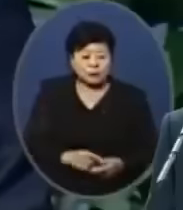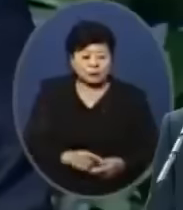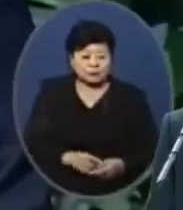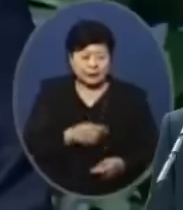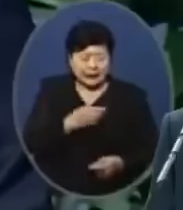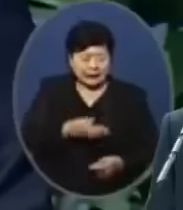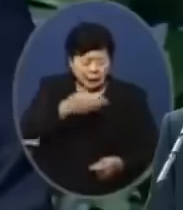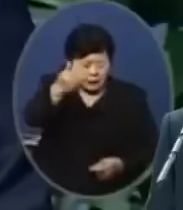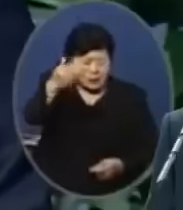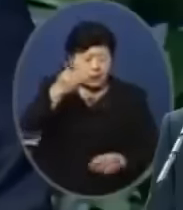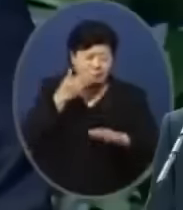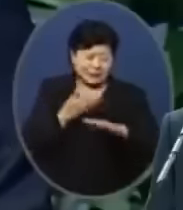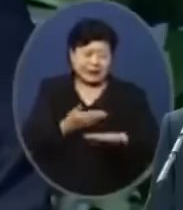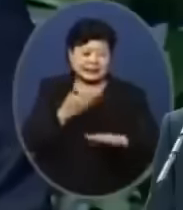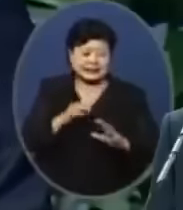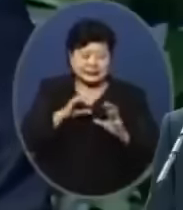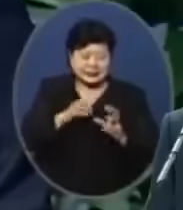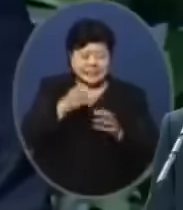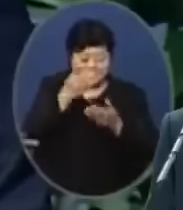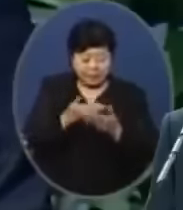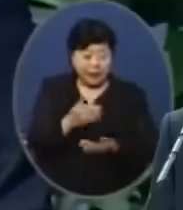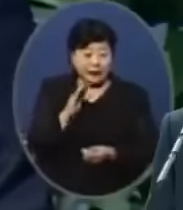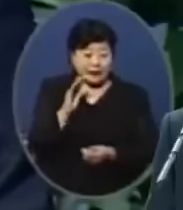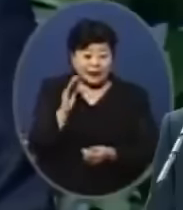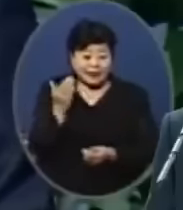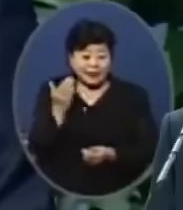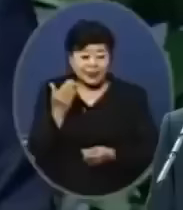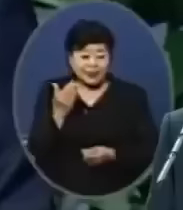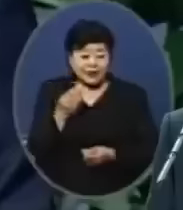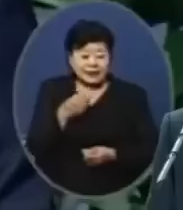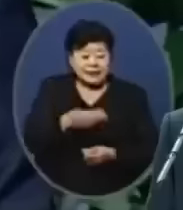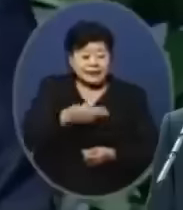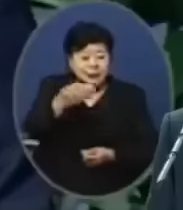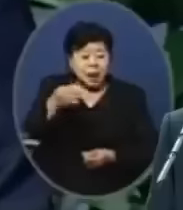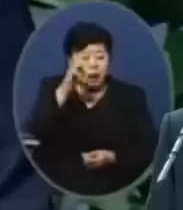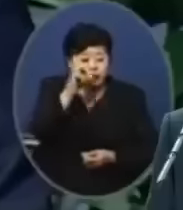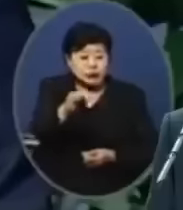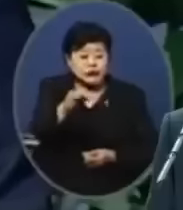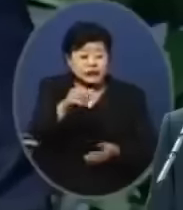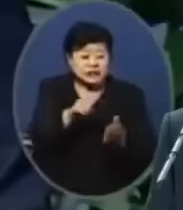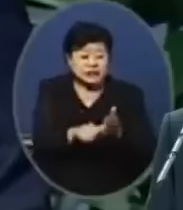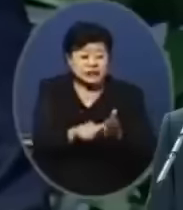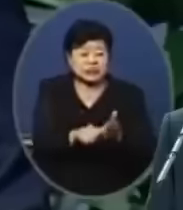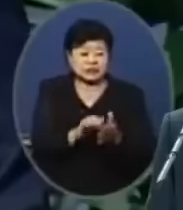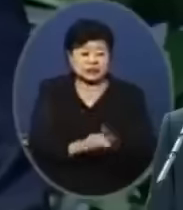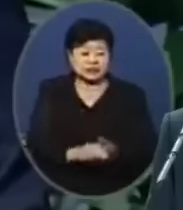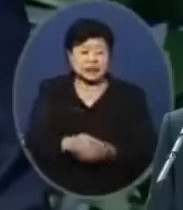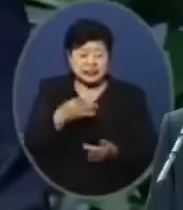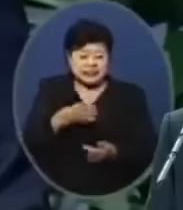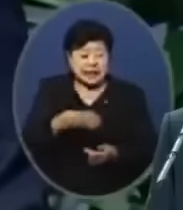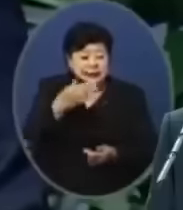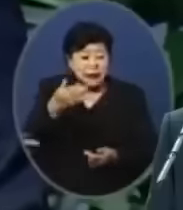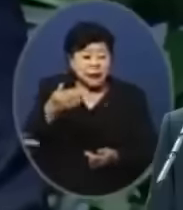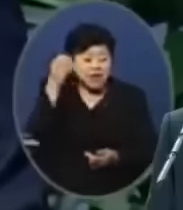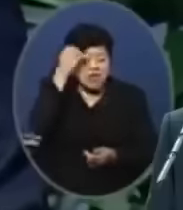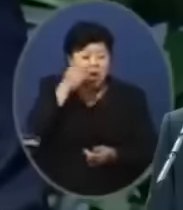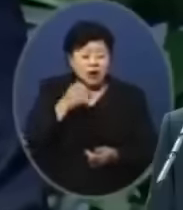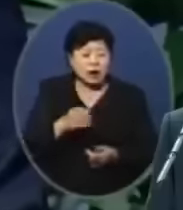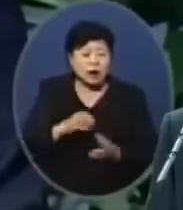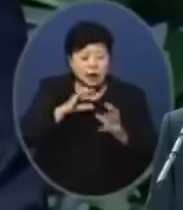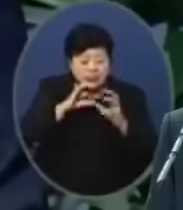단계 차원이 달라지는 세계를 받아들이는 것입니다. 3차원인 물질적인 세계에서 4차원인